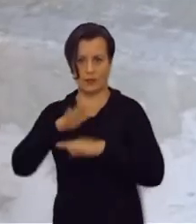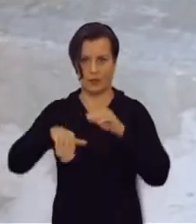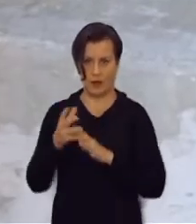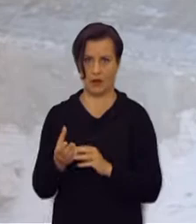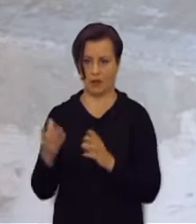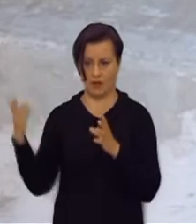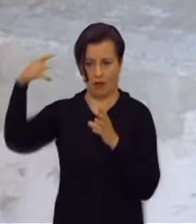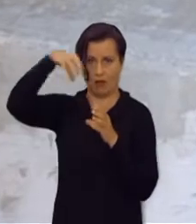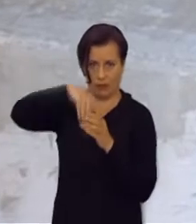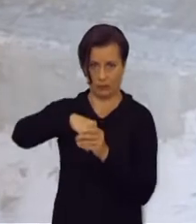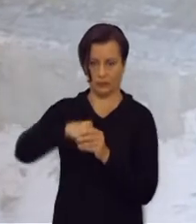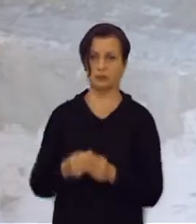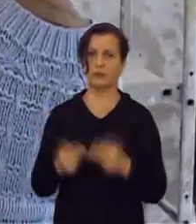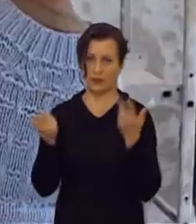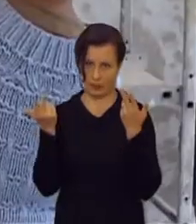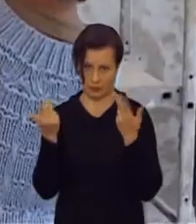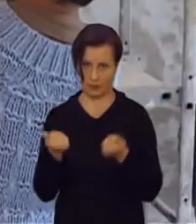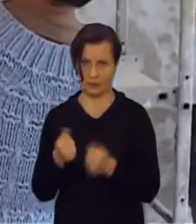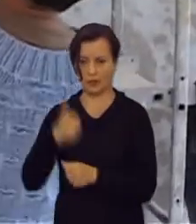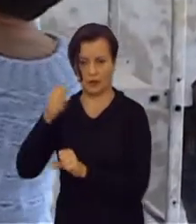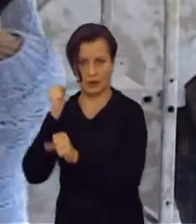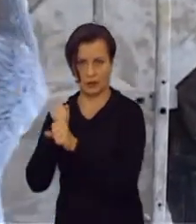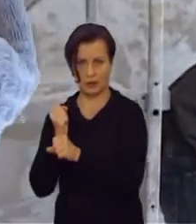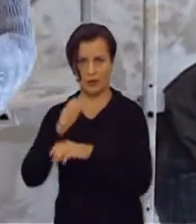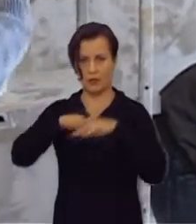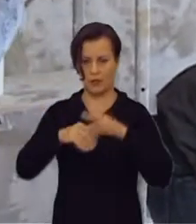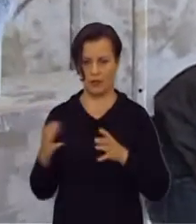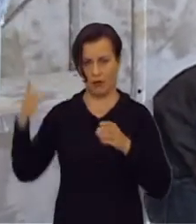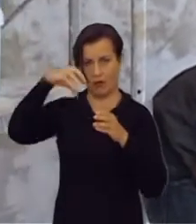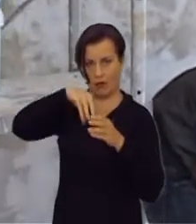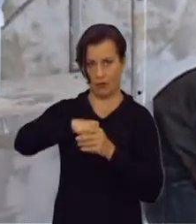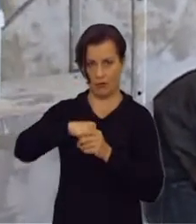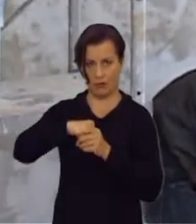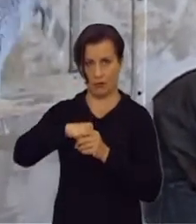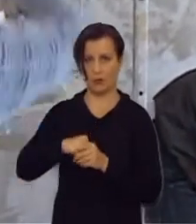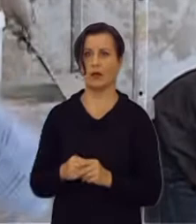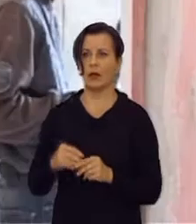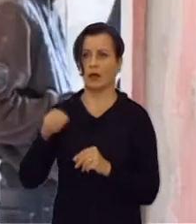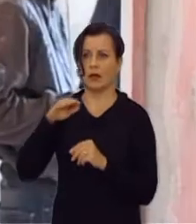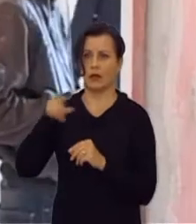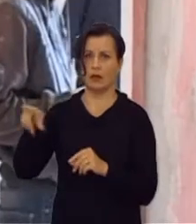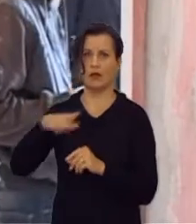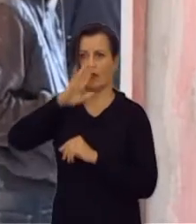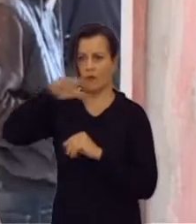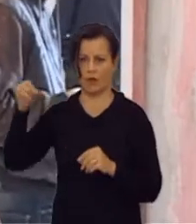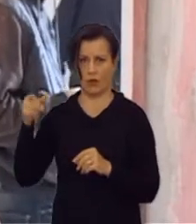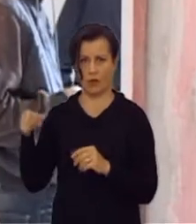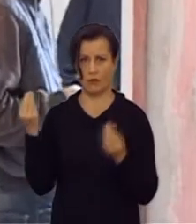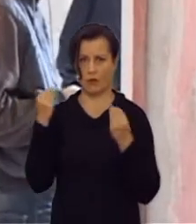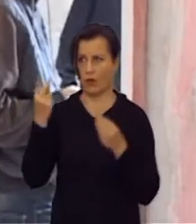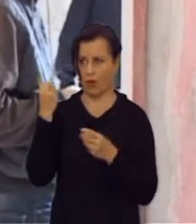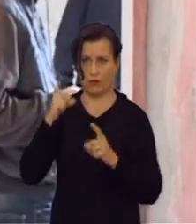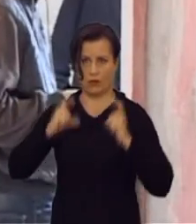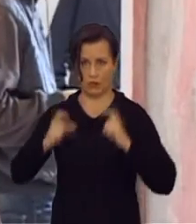praktika viename. Taip, ir geras darbas ir praktika viename, nes moksleiviai antro kurso jau jie jau ir pernai